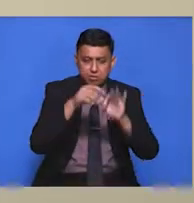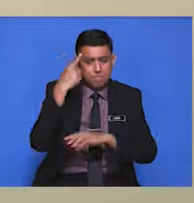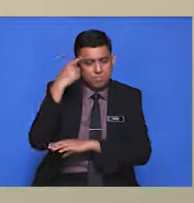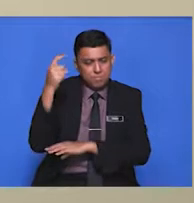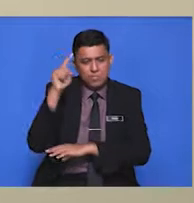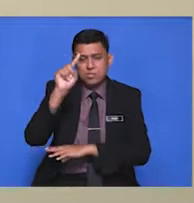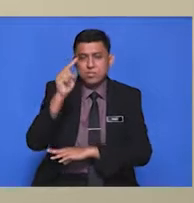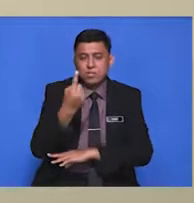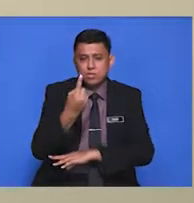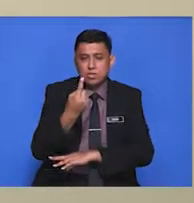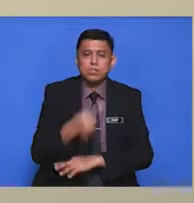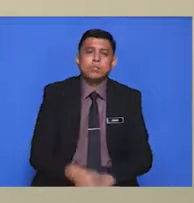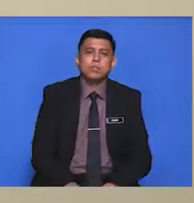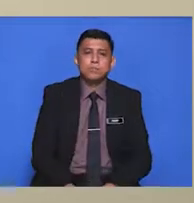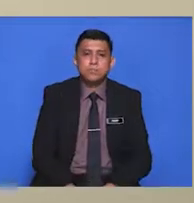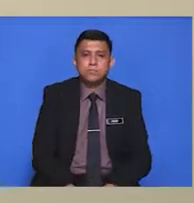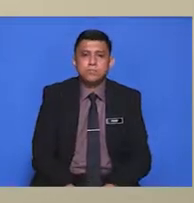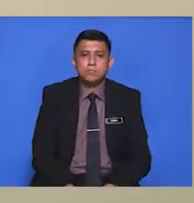anak-anak kecil semata-mata.